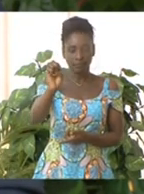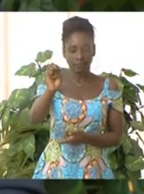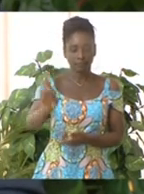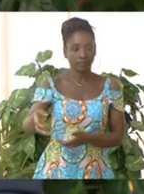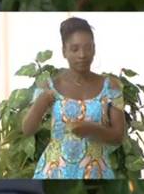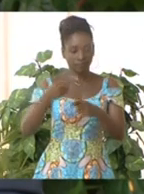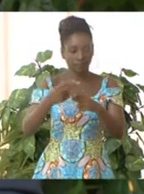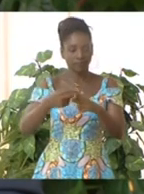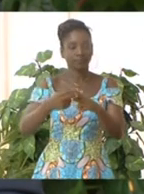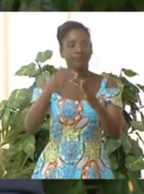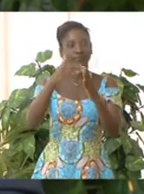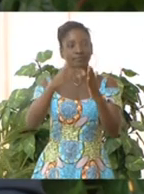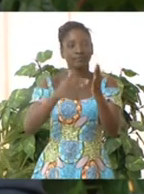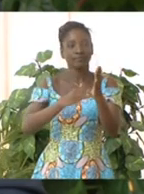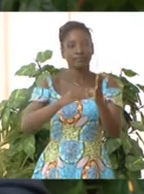1809.